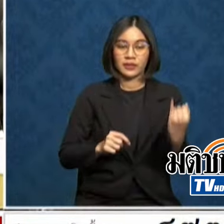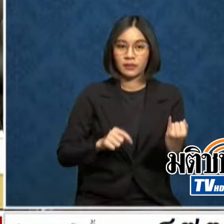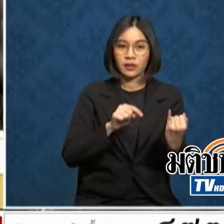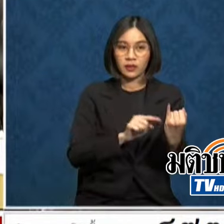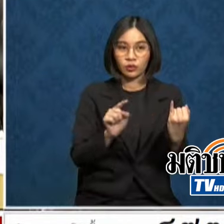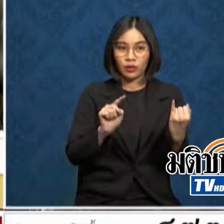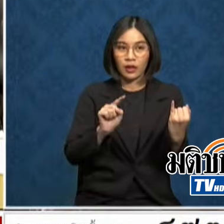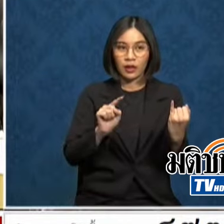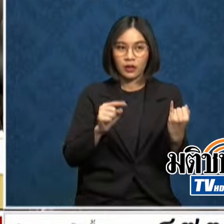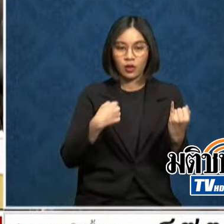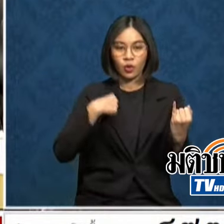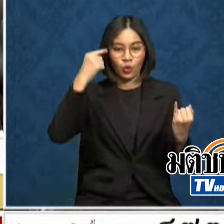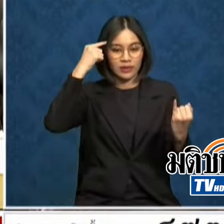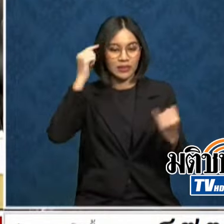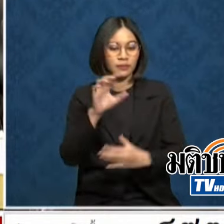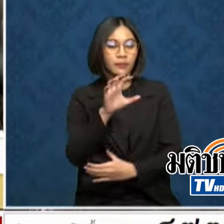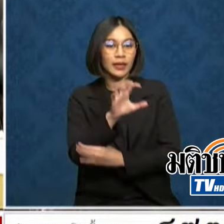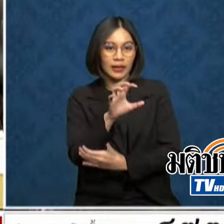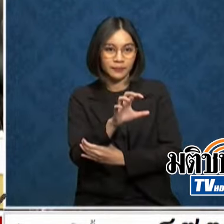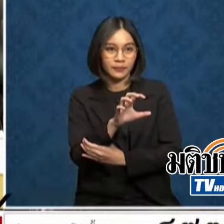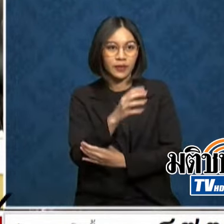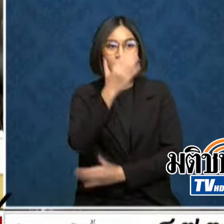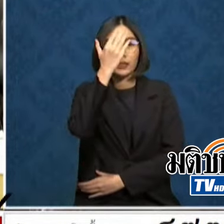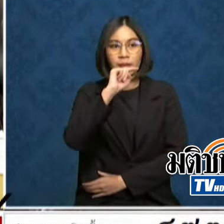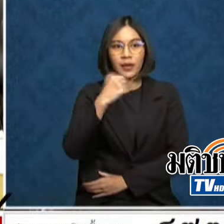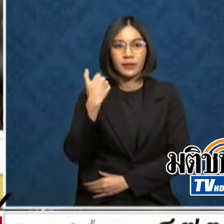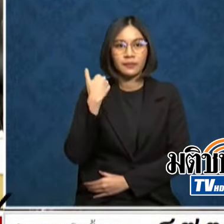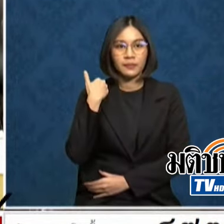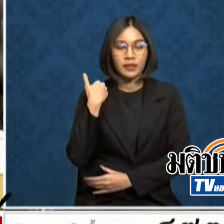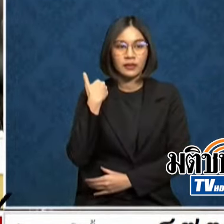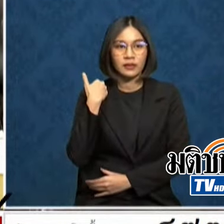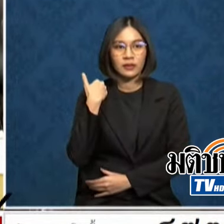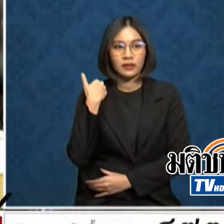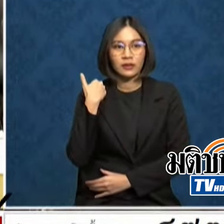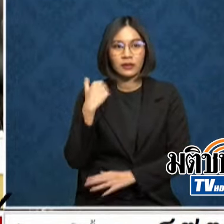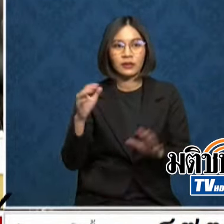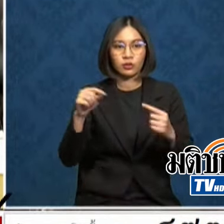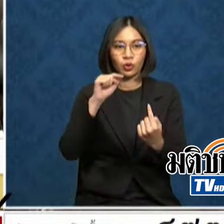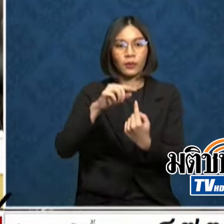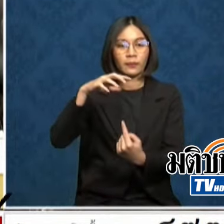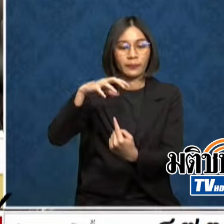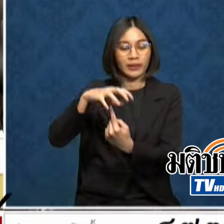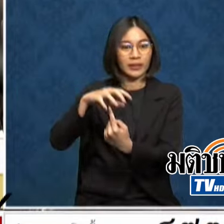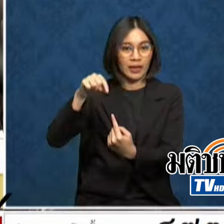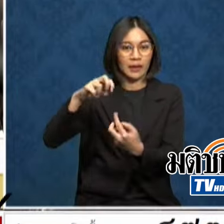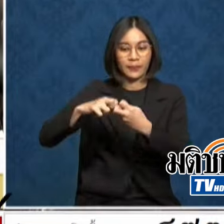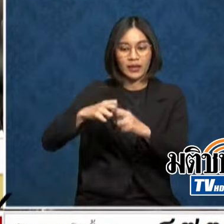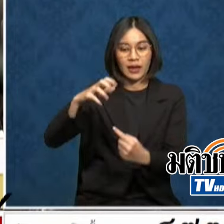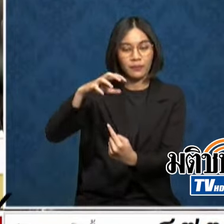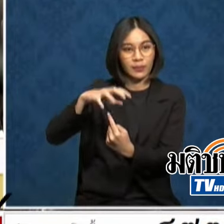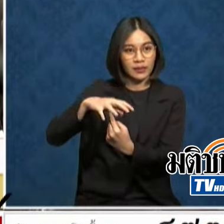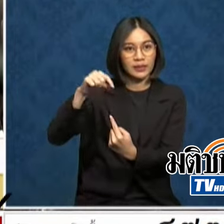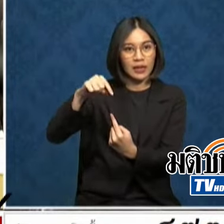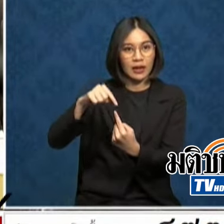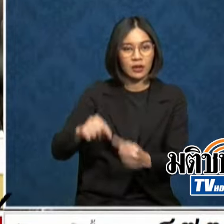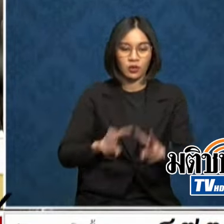ณีเป็นผู้บงการให้เกิดเหตุการณ์ที่พัทยาเป็นการสืบ